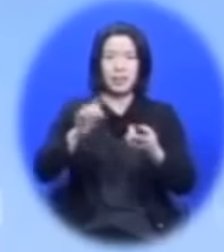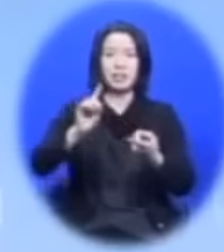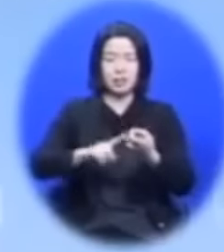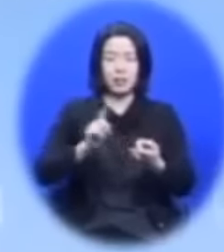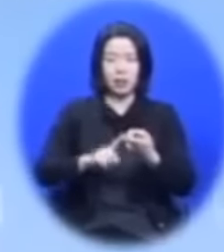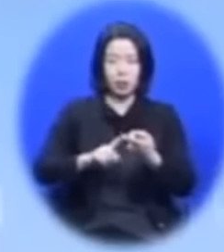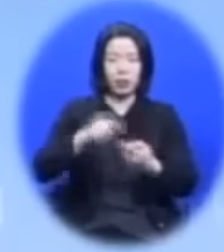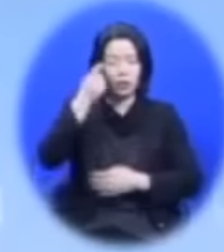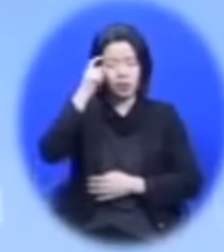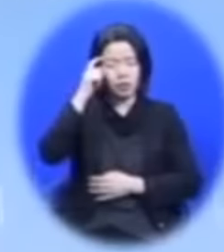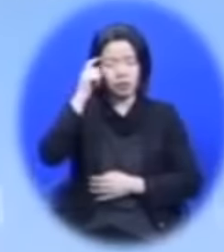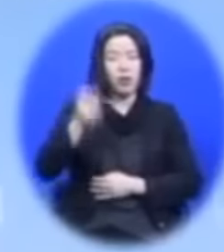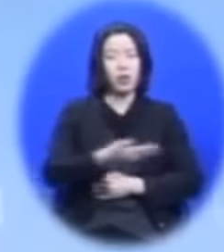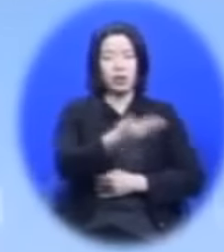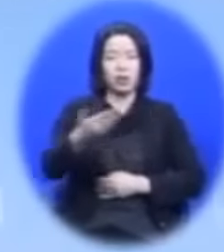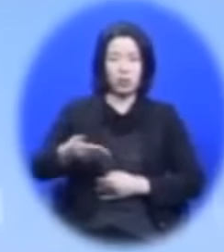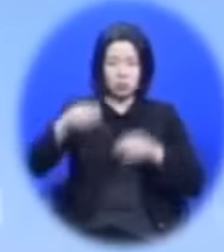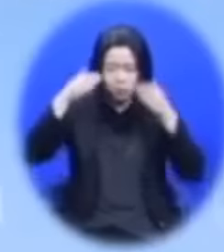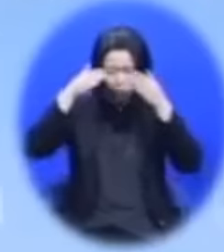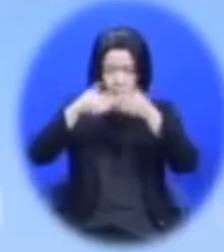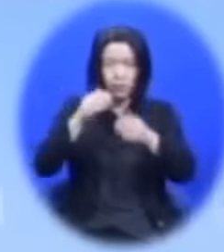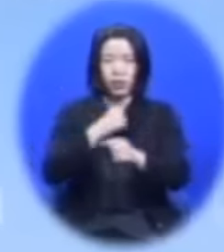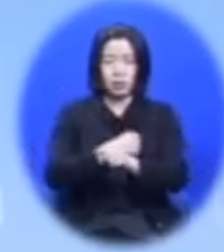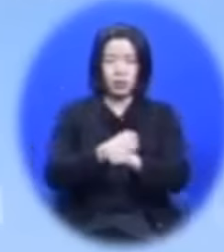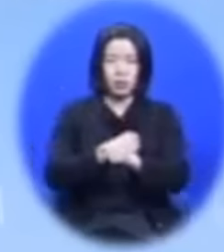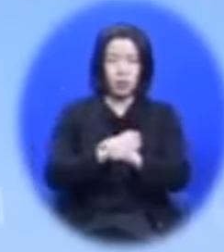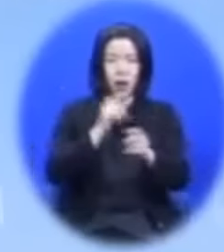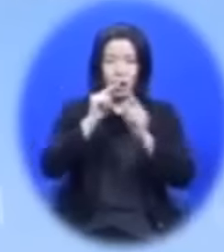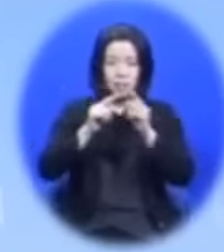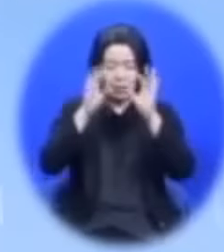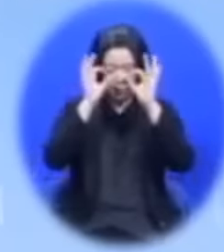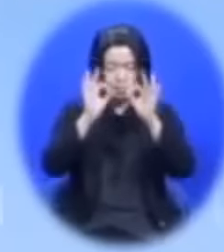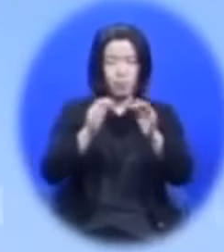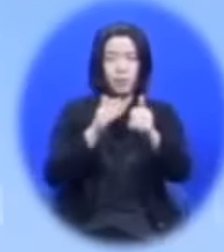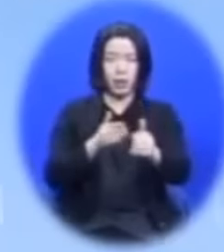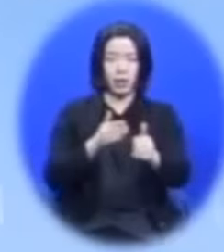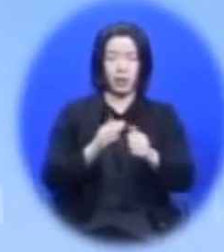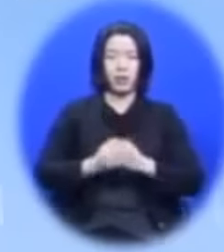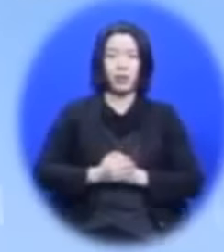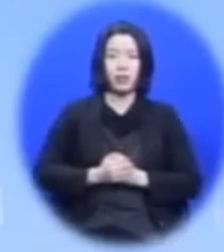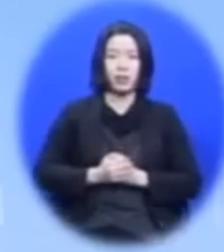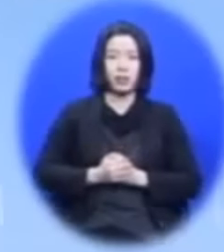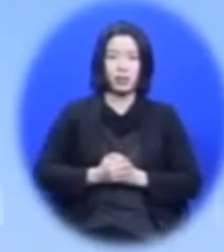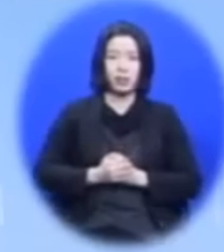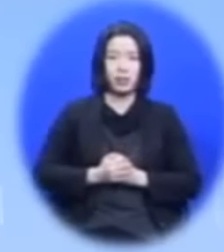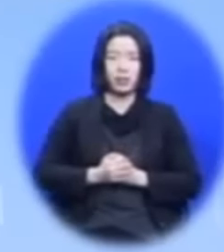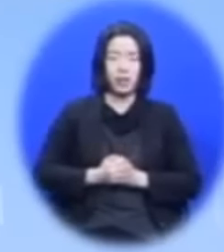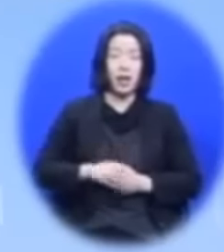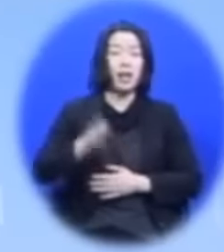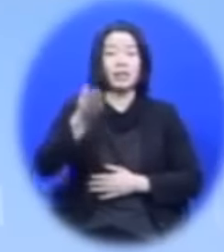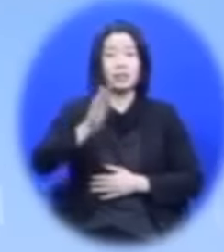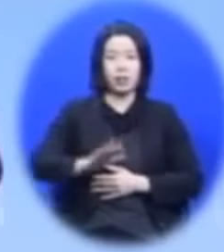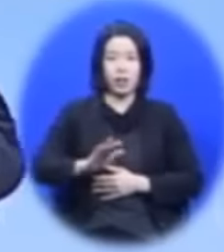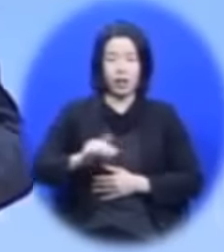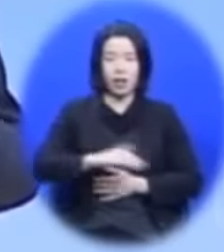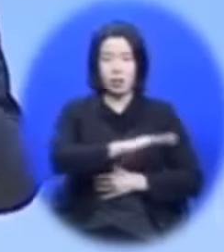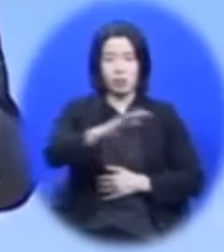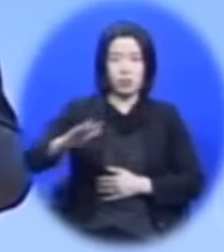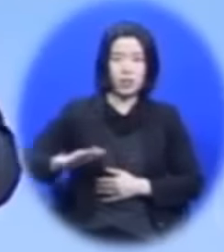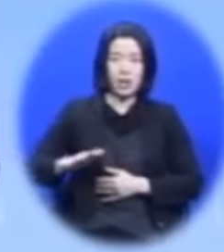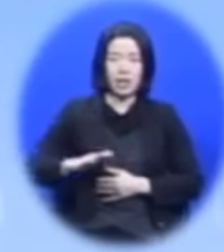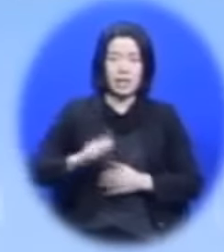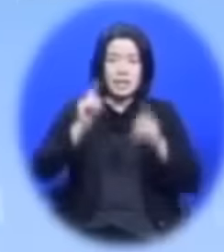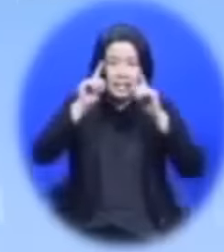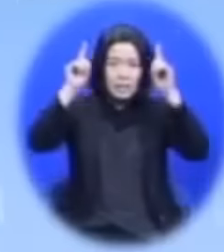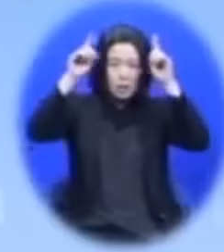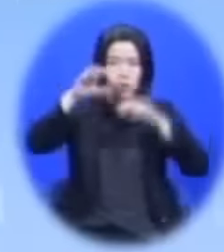그대로인가에 여러분이 주목하셔서 말씀을 보시기를 바랍니다. 그러나 우리가 지옥에